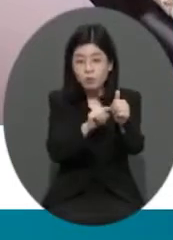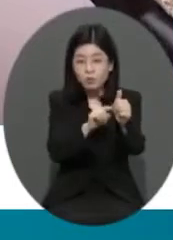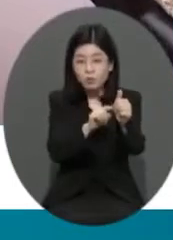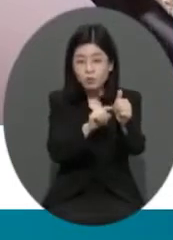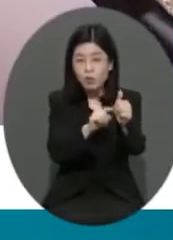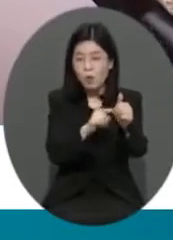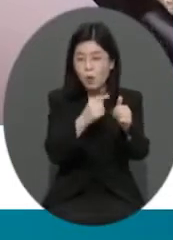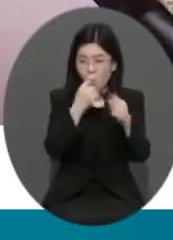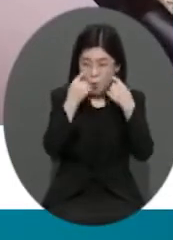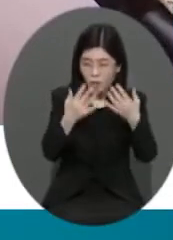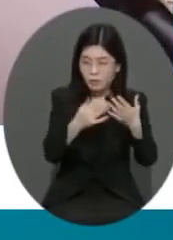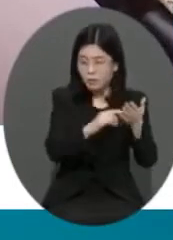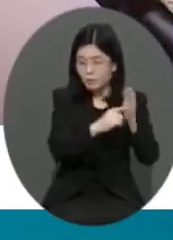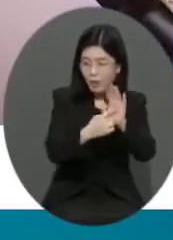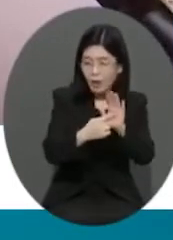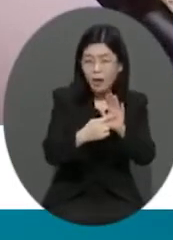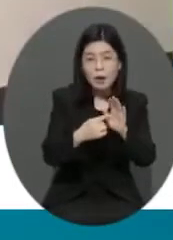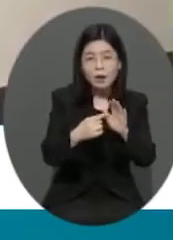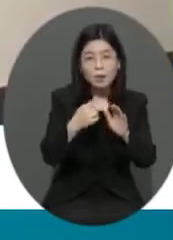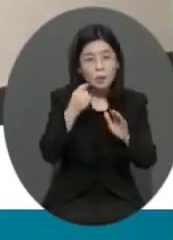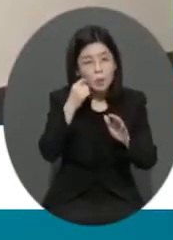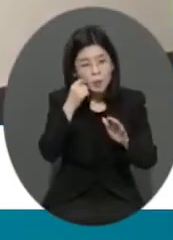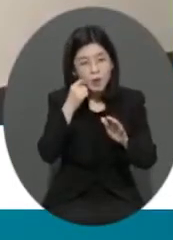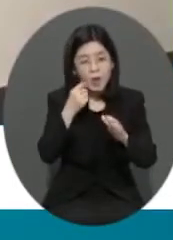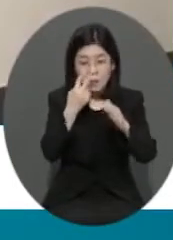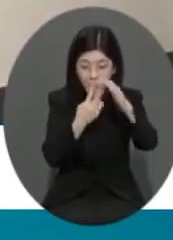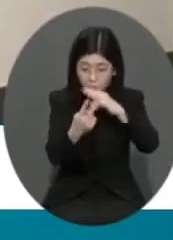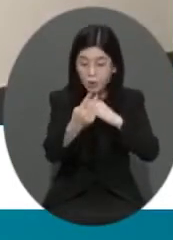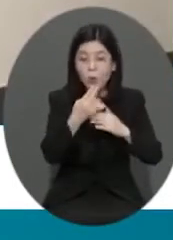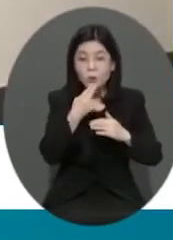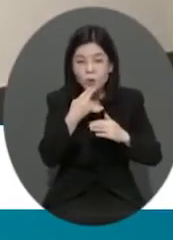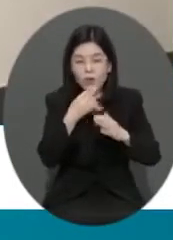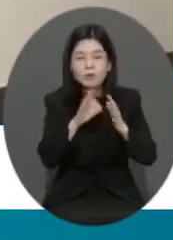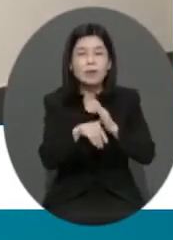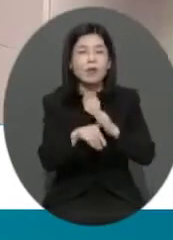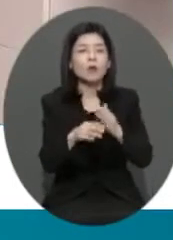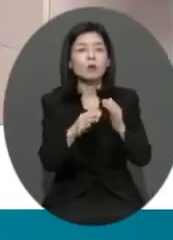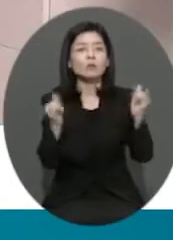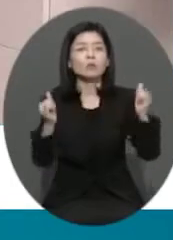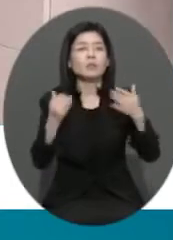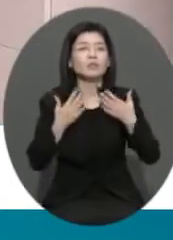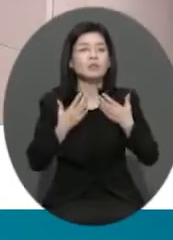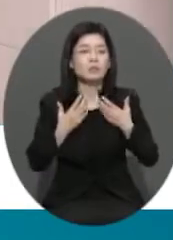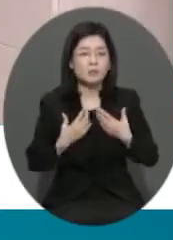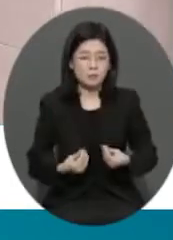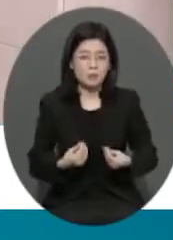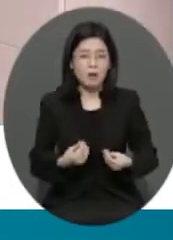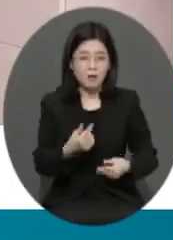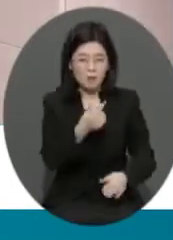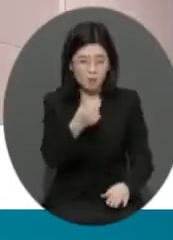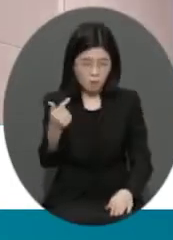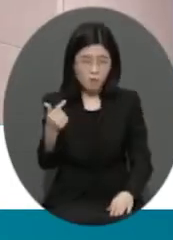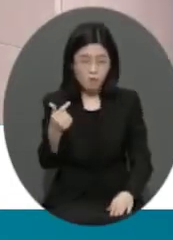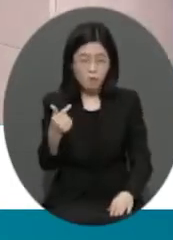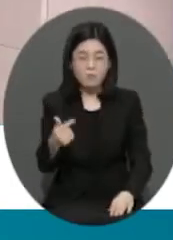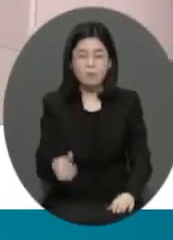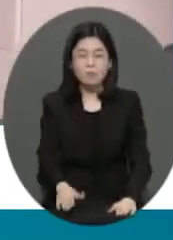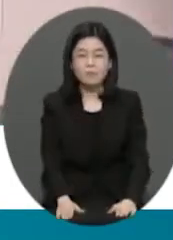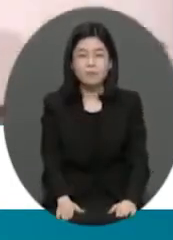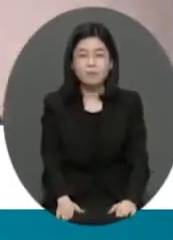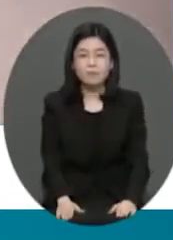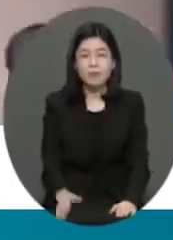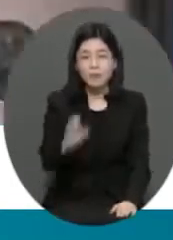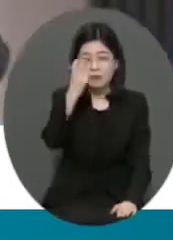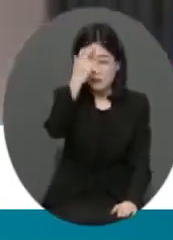때 국민들이 실망감이 크겠죠 이게 아마 윤석열 전 총장이 된 아 뭐 좀 데이비 된 것 같고 아 최 전